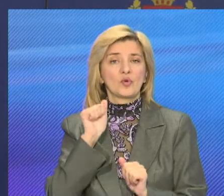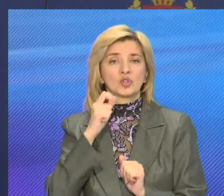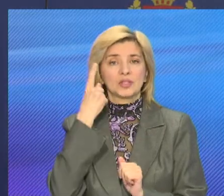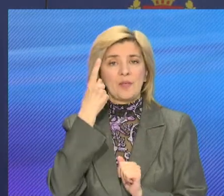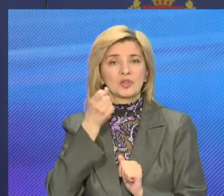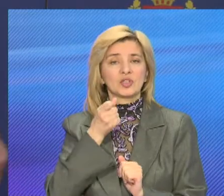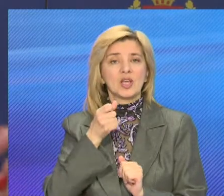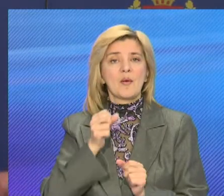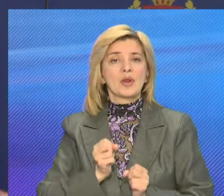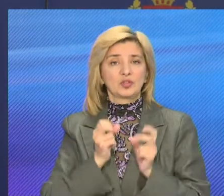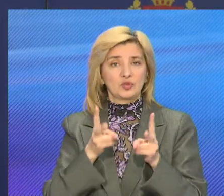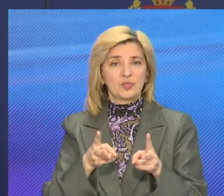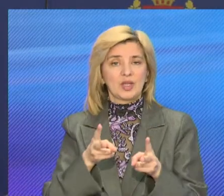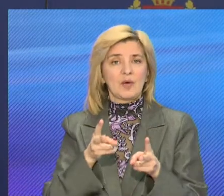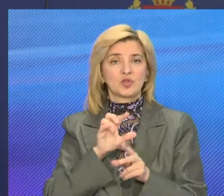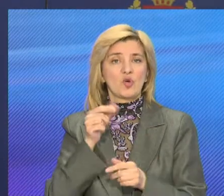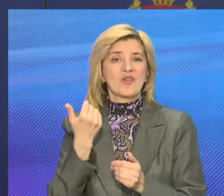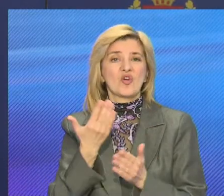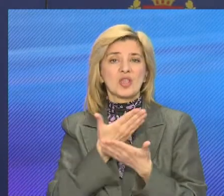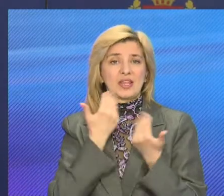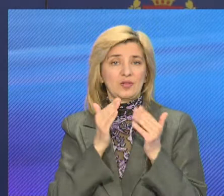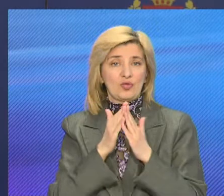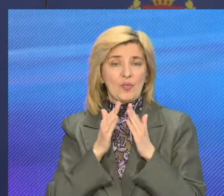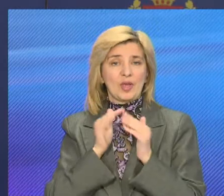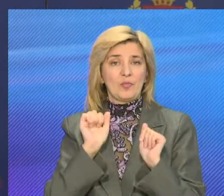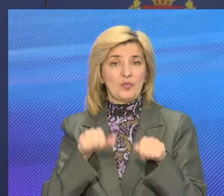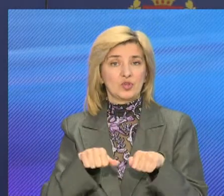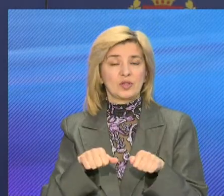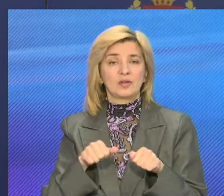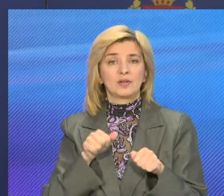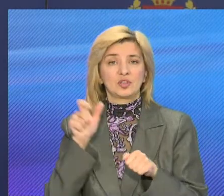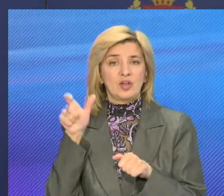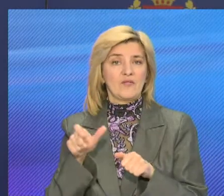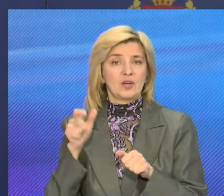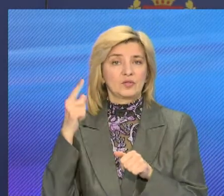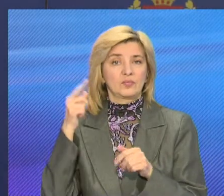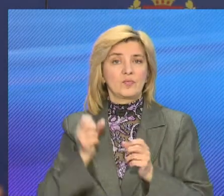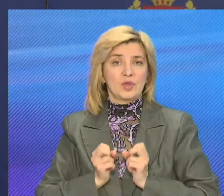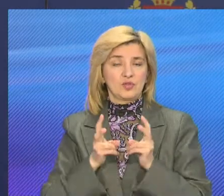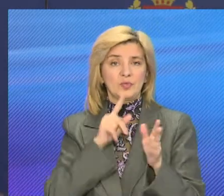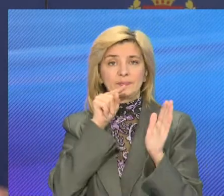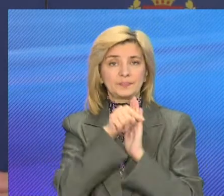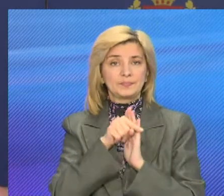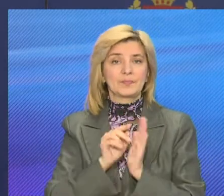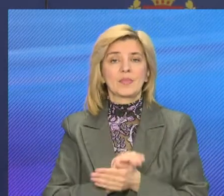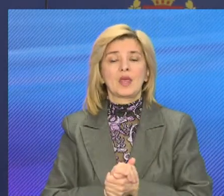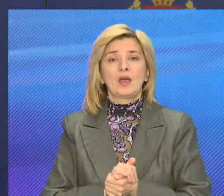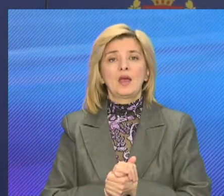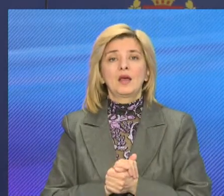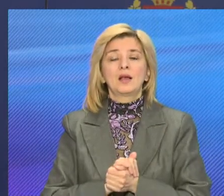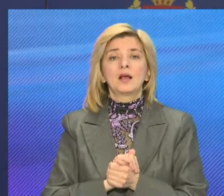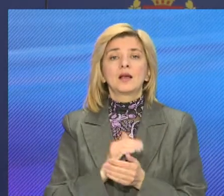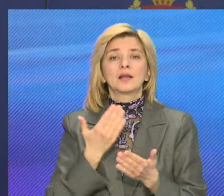к примеру. Поэтому есть еще такие формы элементарной безопасности о том, что нельзя,